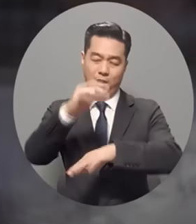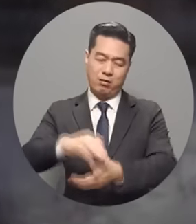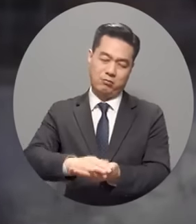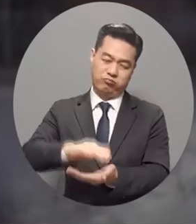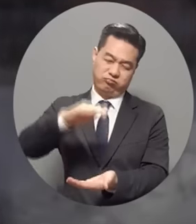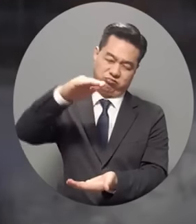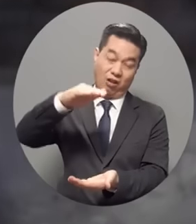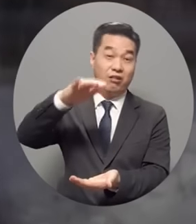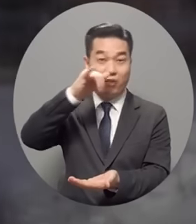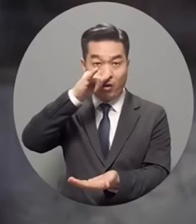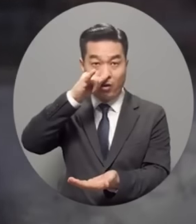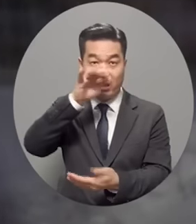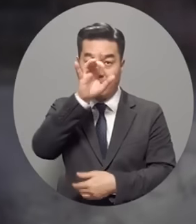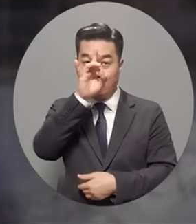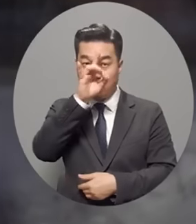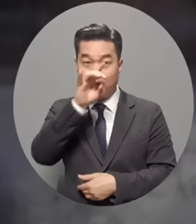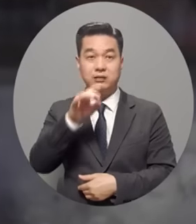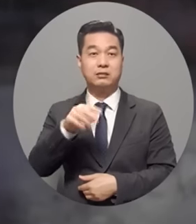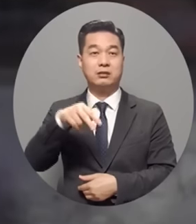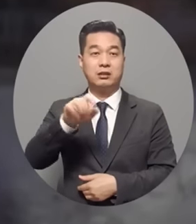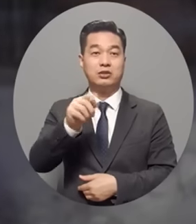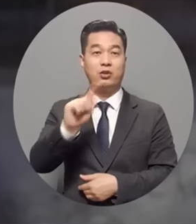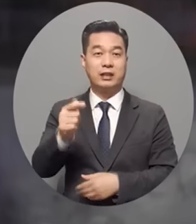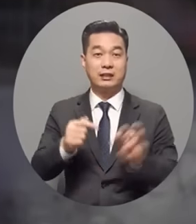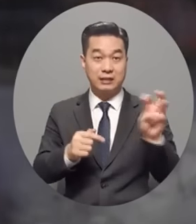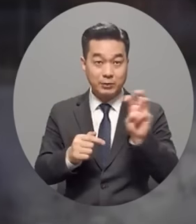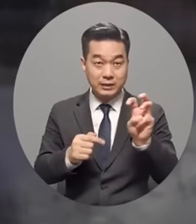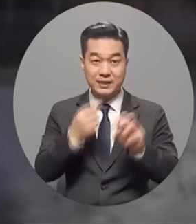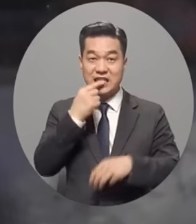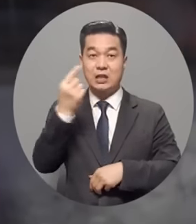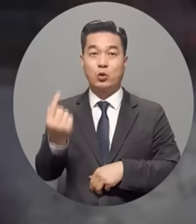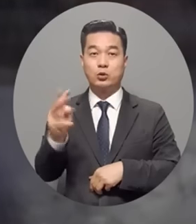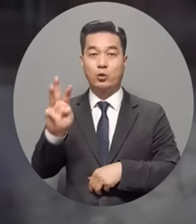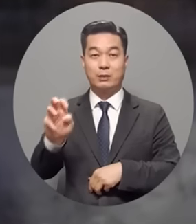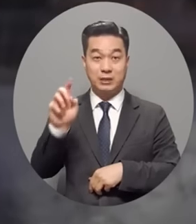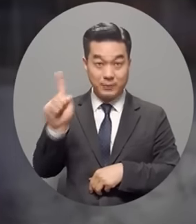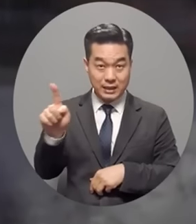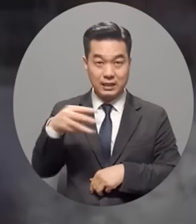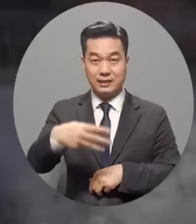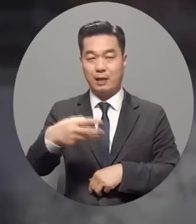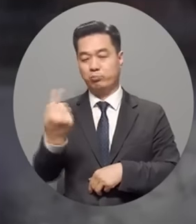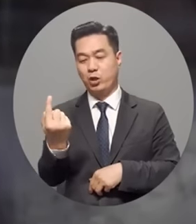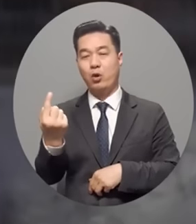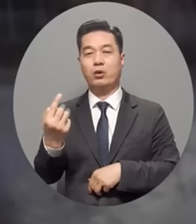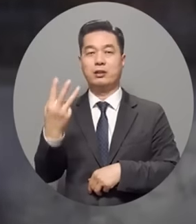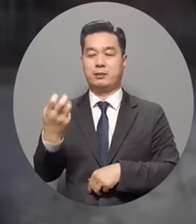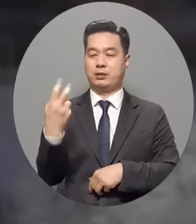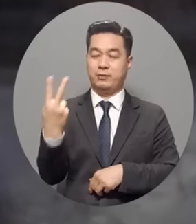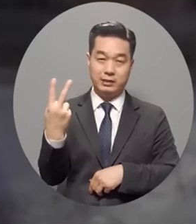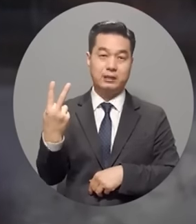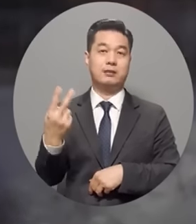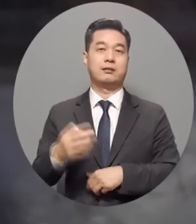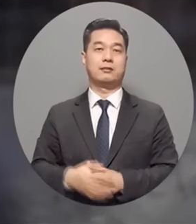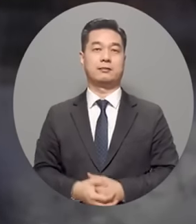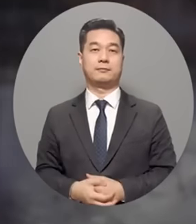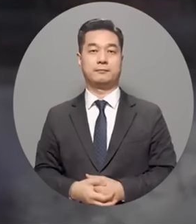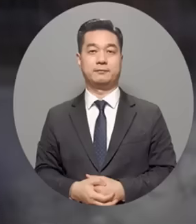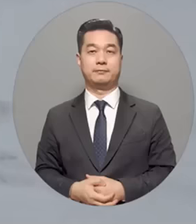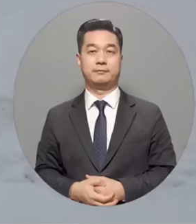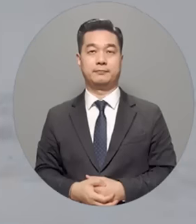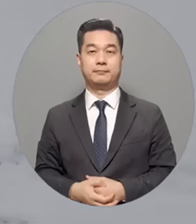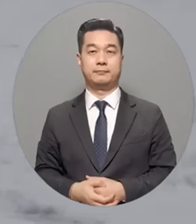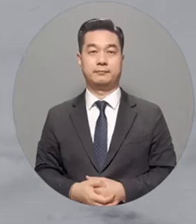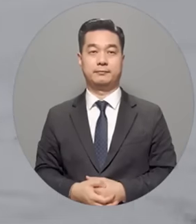왔고, 강릉 성산에도 30, 속초 설악동 31, 삼척 도계 32cm의 눈이 쌓였습니다.